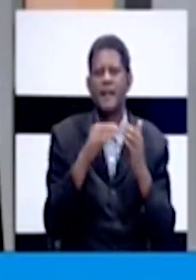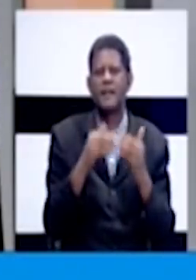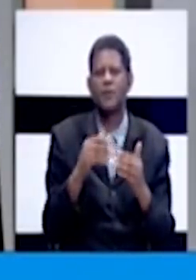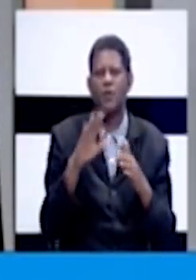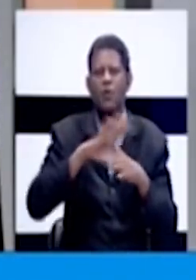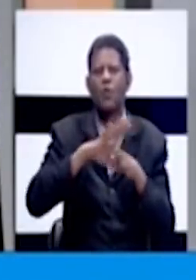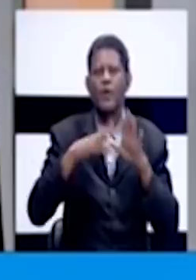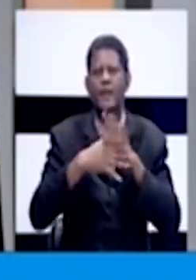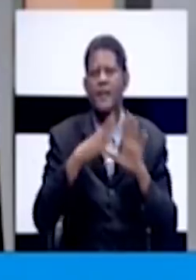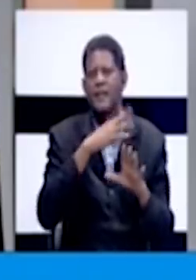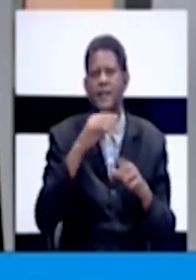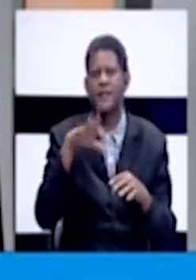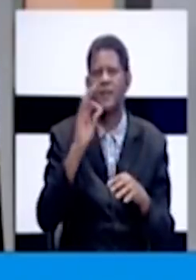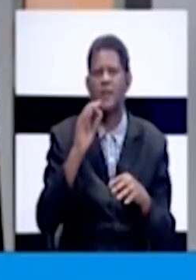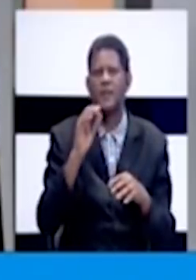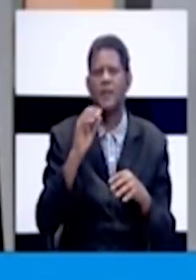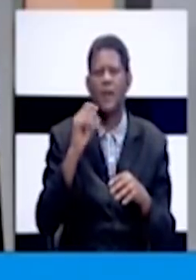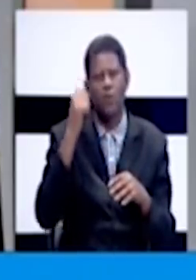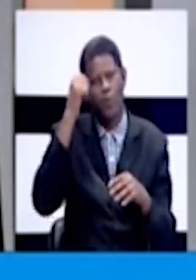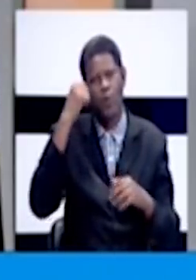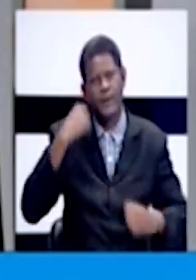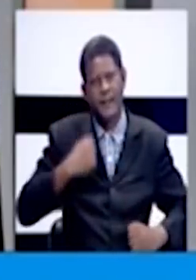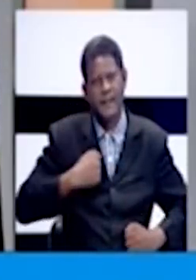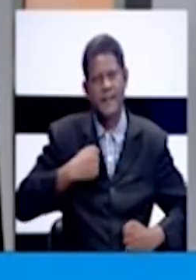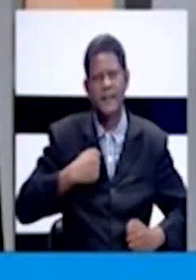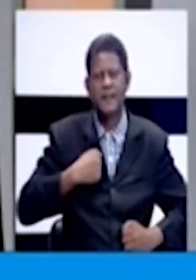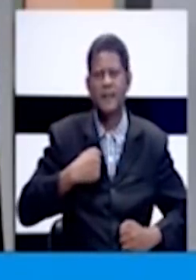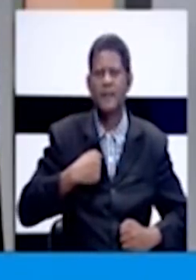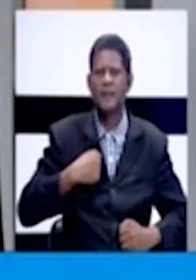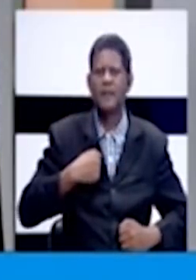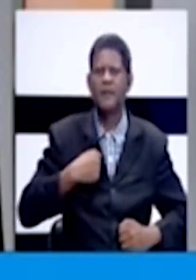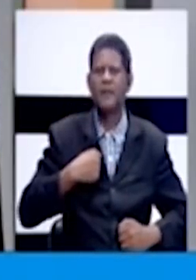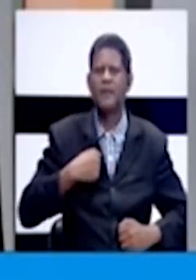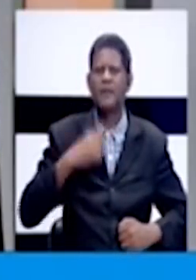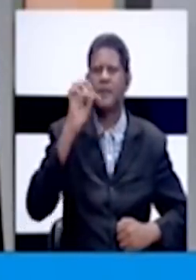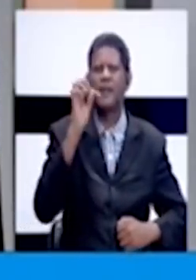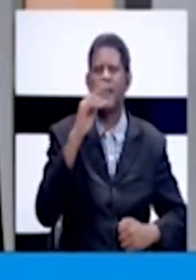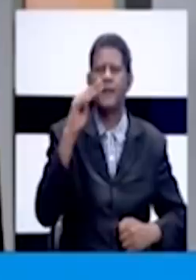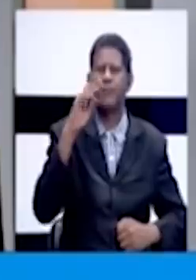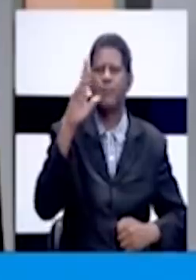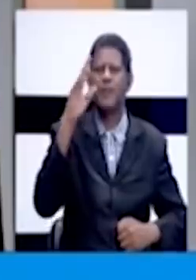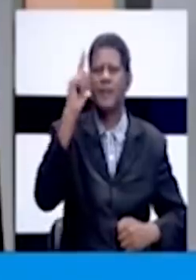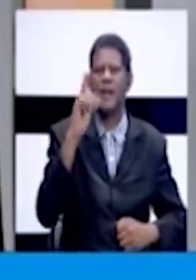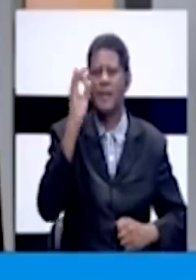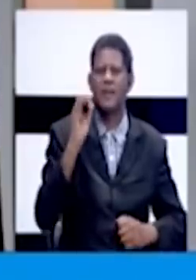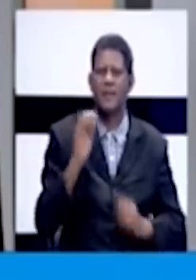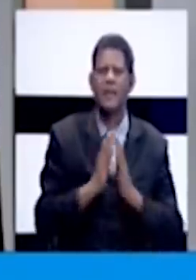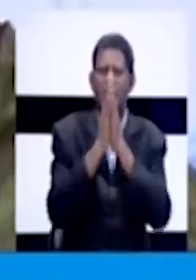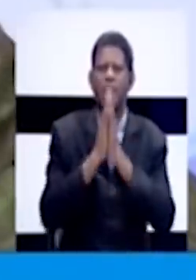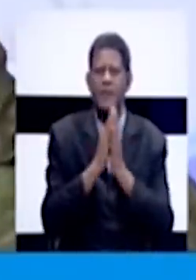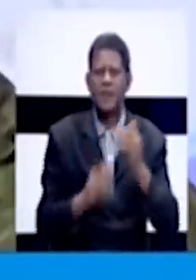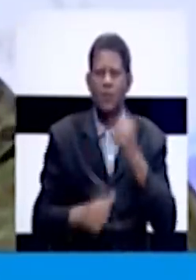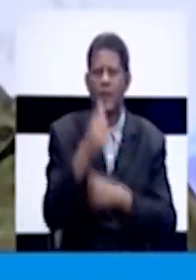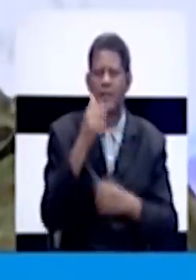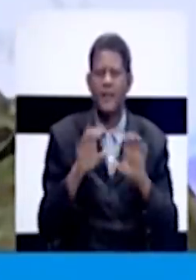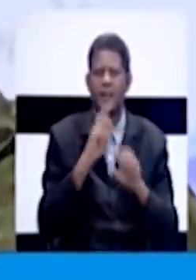ጎንደርን ዝርከቡ ናይ ሚሊትሪ ናይ ወታደር ተርሚናል ናይ ሚሳይል መጥቃዕቲ ገርና ኣለና። እቲ